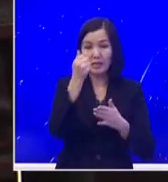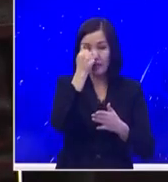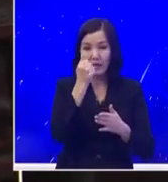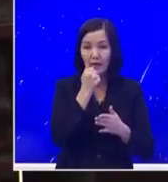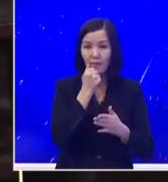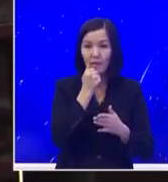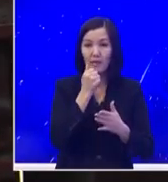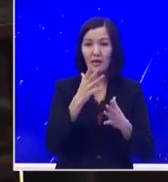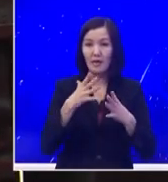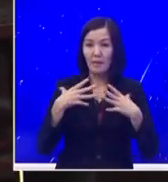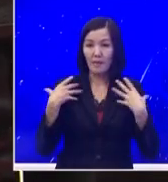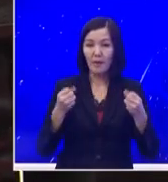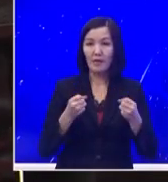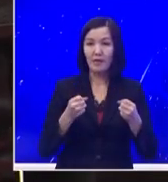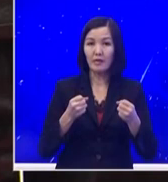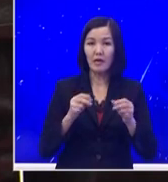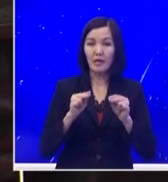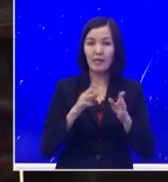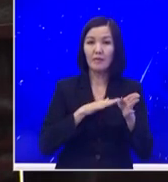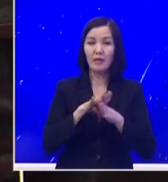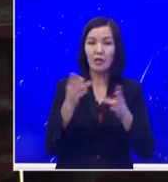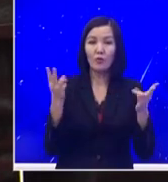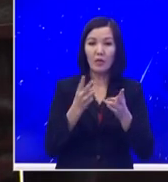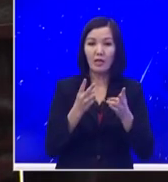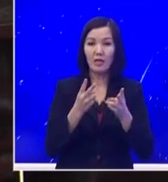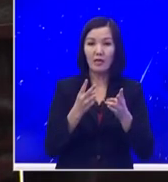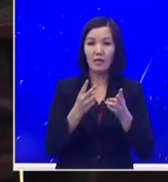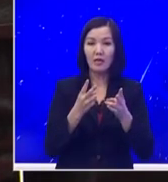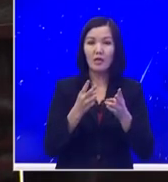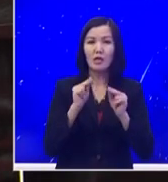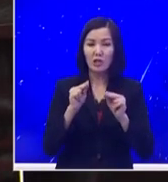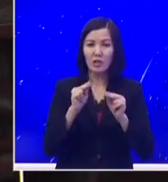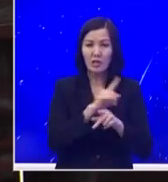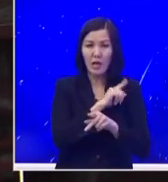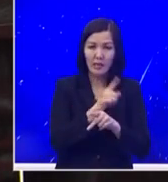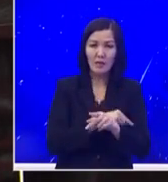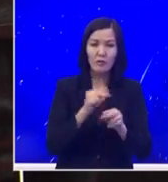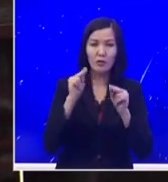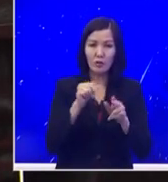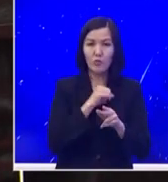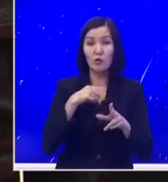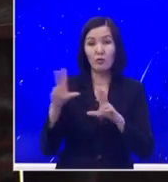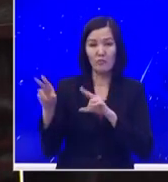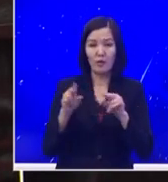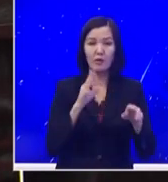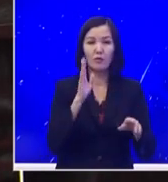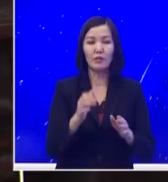боласыңдар, солдаты адалдықпен атқару керек. Неғұрым адал болсаң, соғызам өзіңде бақытты